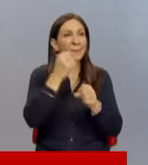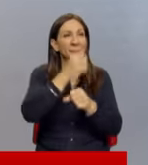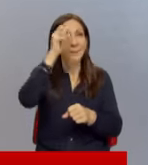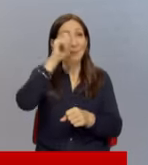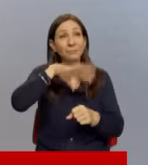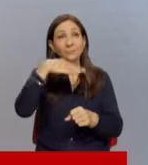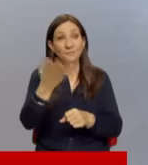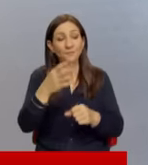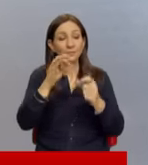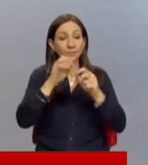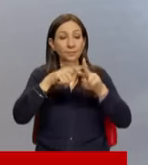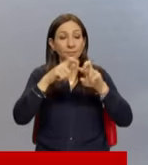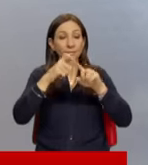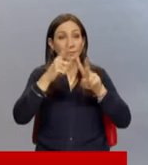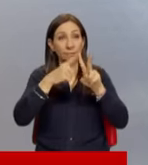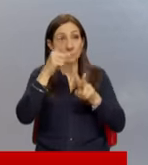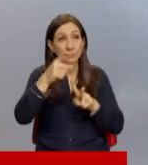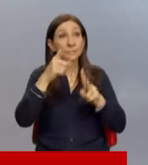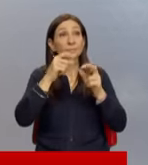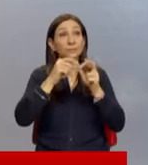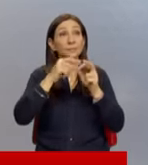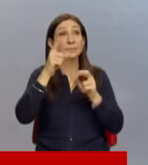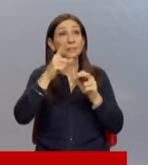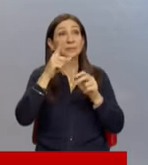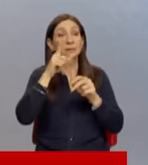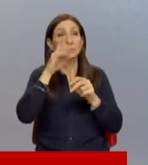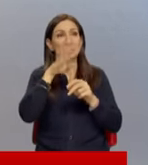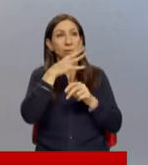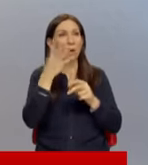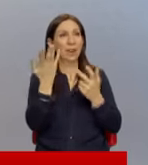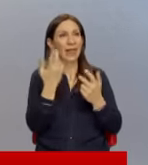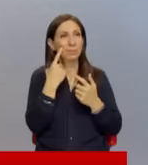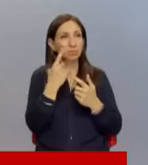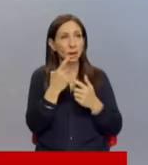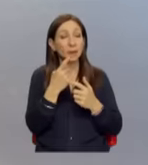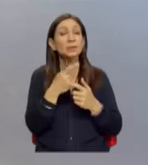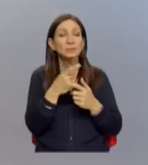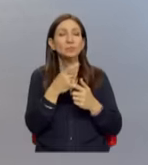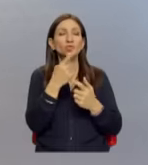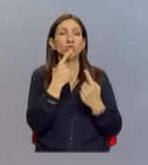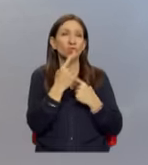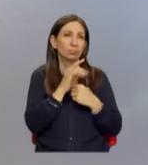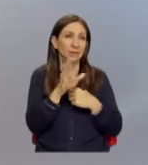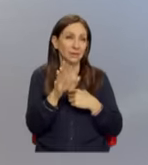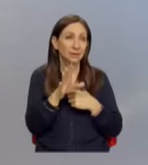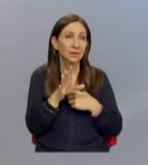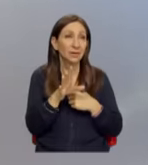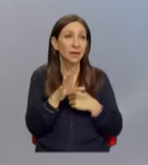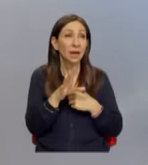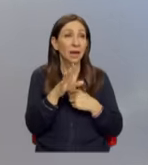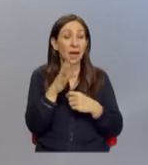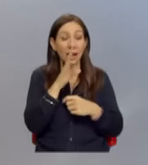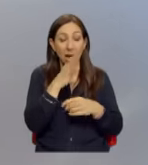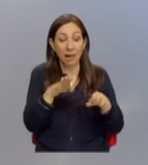Zonguldak'ın ardından Bartın'a gidelim. Bartın'da tablo nedir diyecek olursanız, zaten bunu konuştuk.